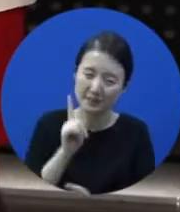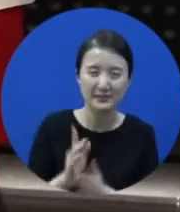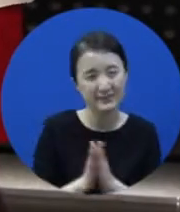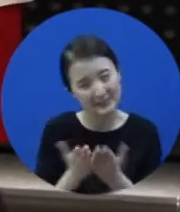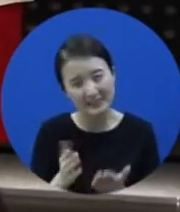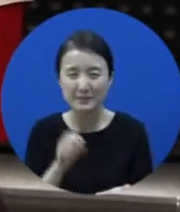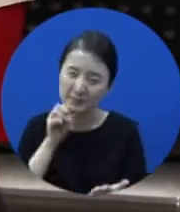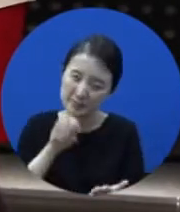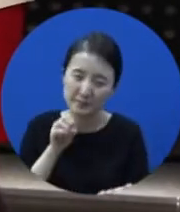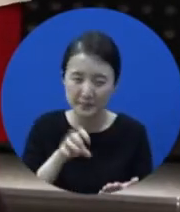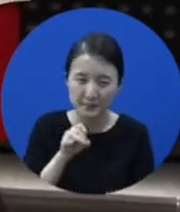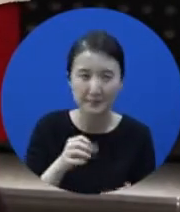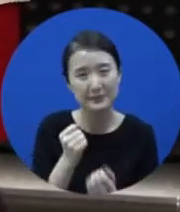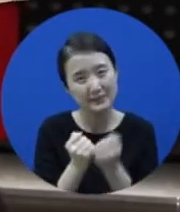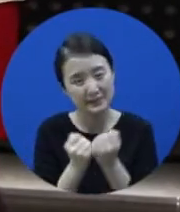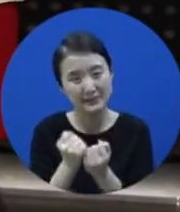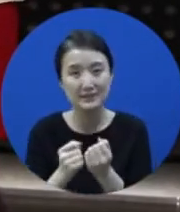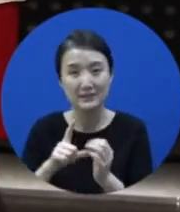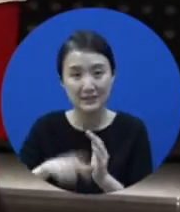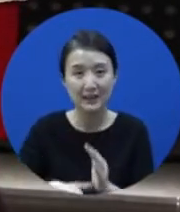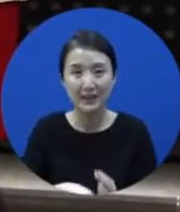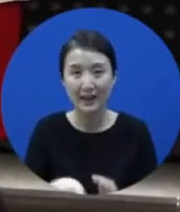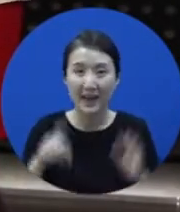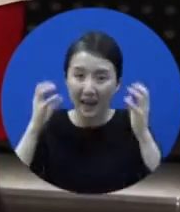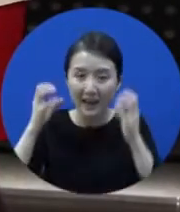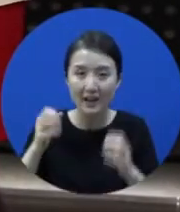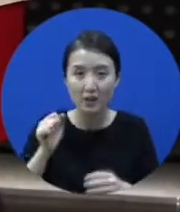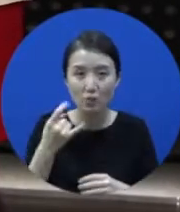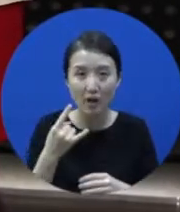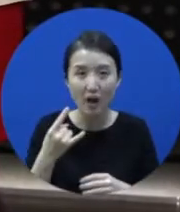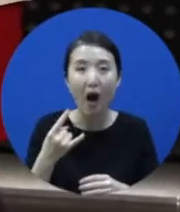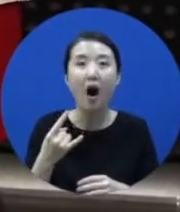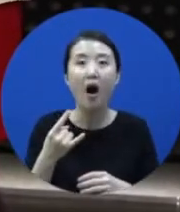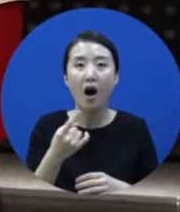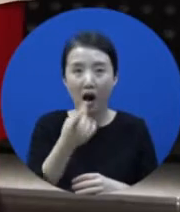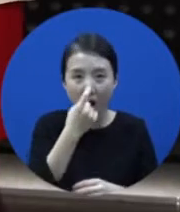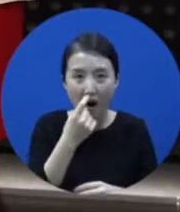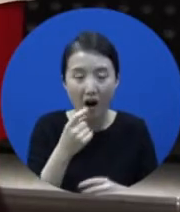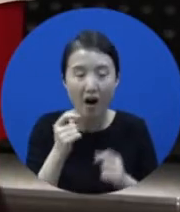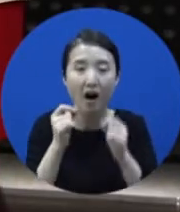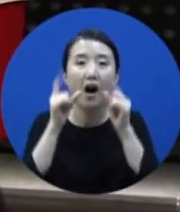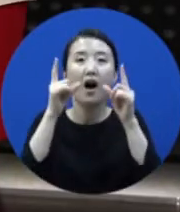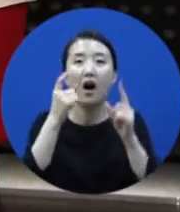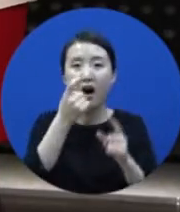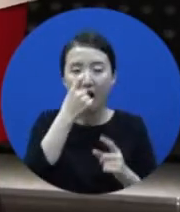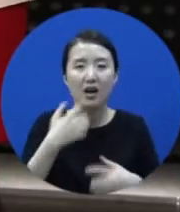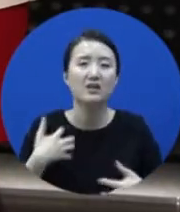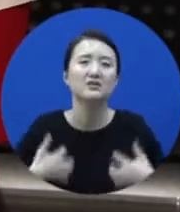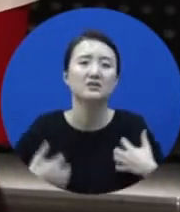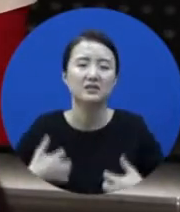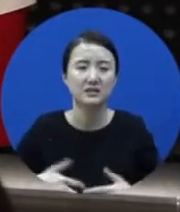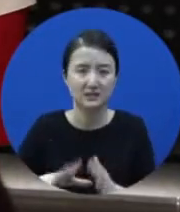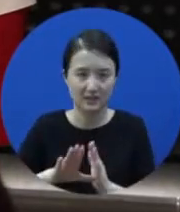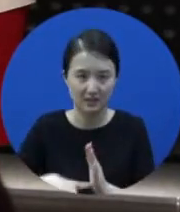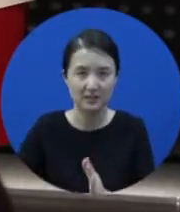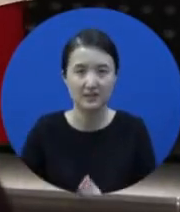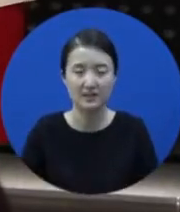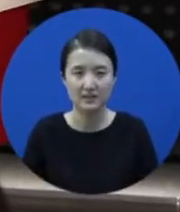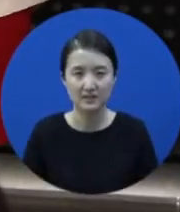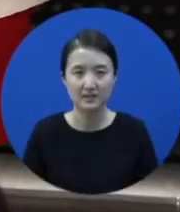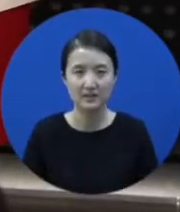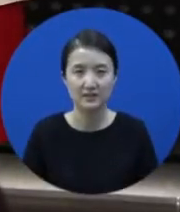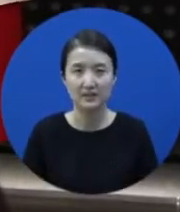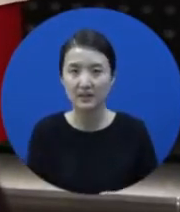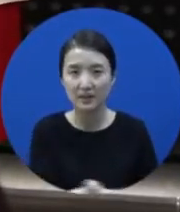듣잖아요. 그때가 아이들의 뇌가 탁탁 터지는 시기입니다. 그래서 왜 지금 말씀하셨잖아요.